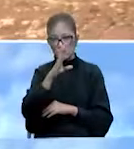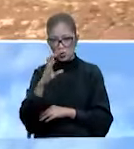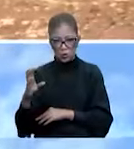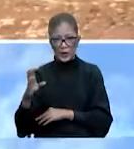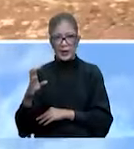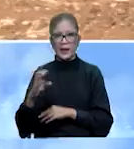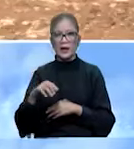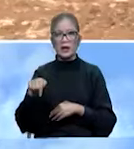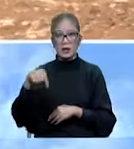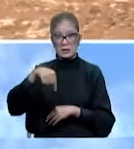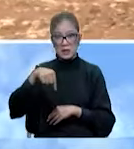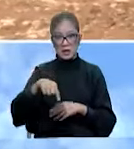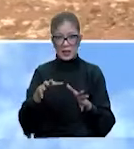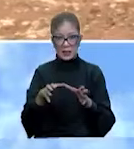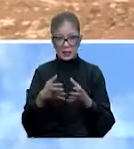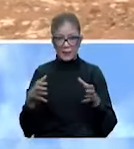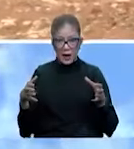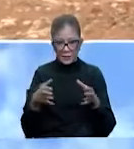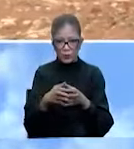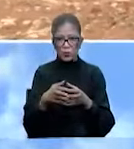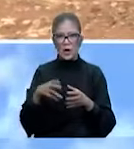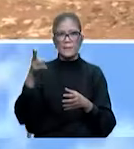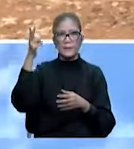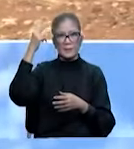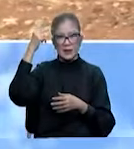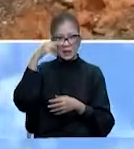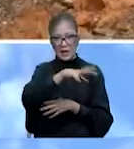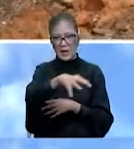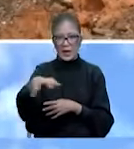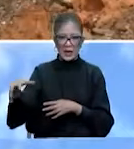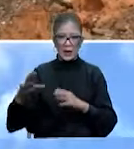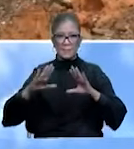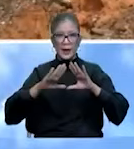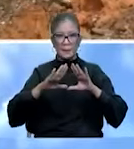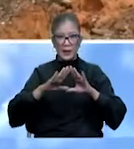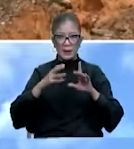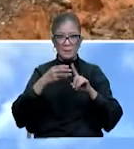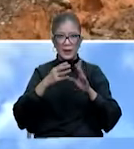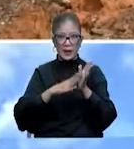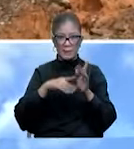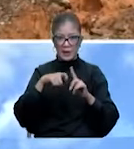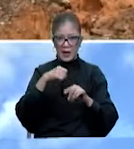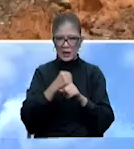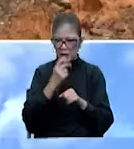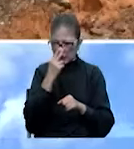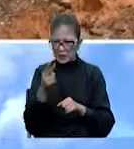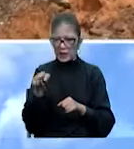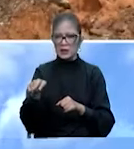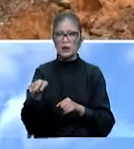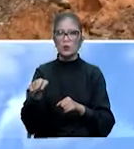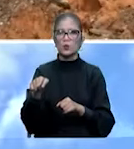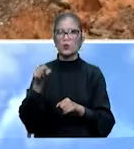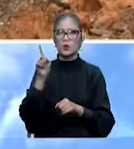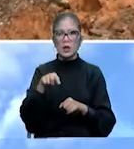Barat, dan sekarang tim gabungan dari Pemda, kemudian BMKG dan juga BPPD itu sudah datang untuk melakukan pengecekan peninjauan